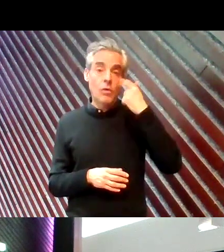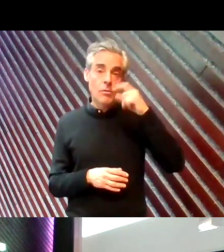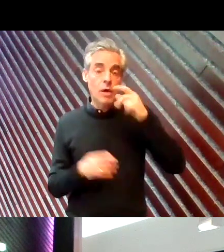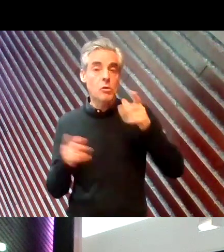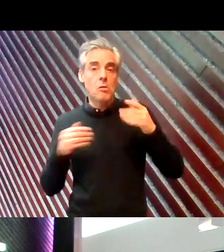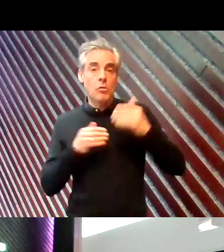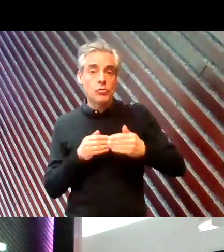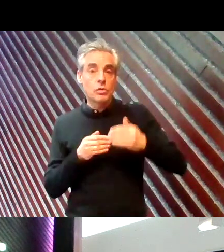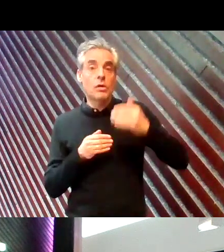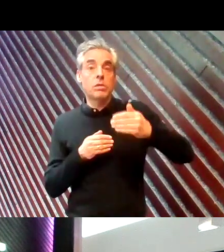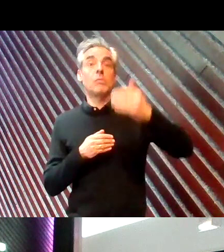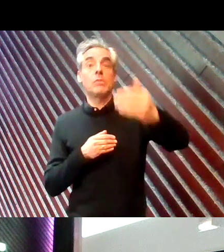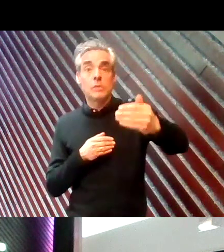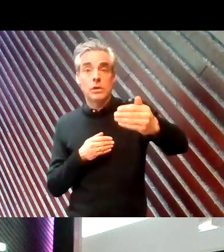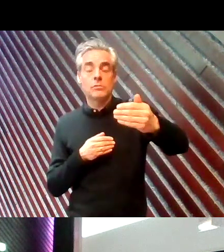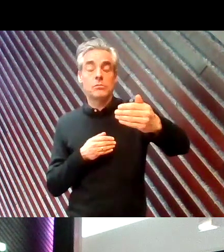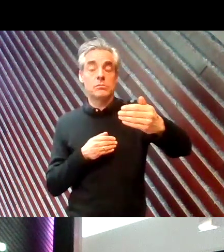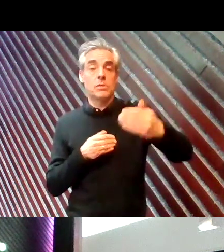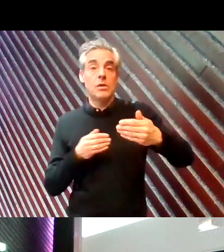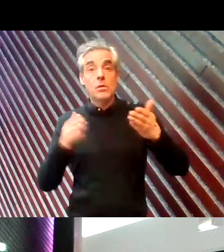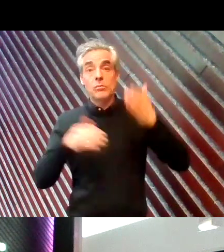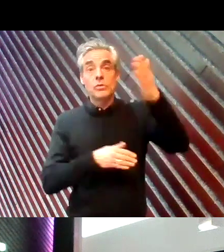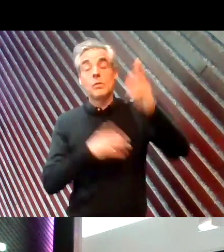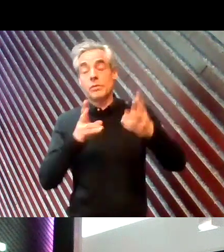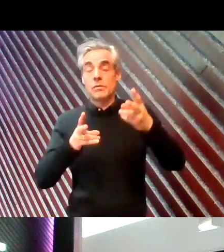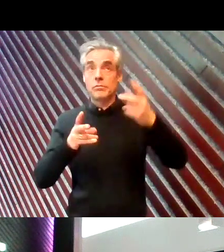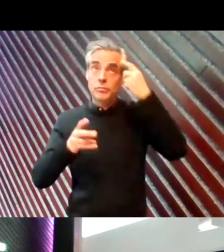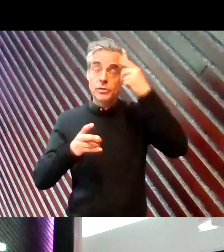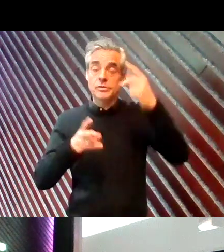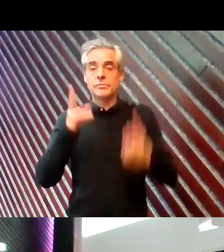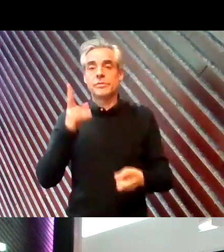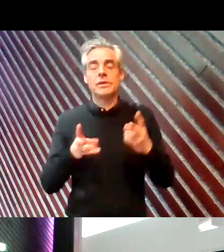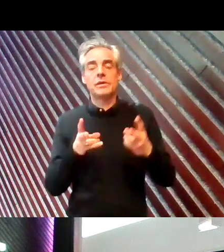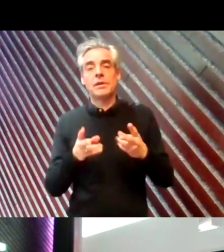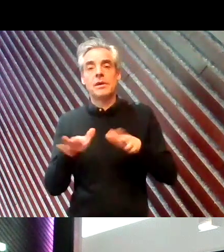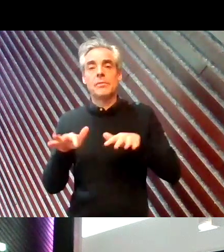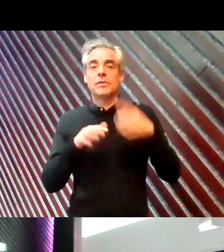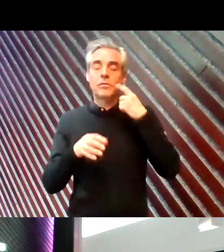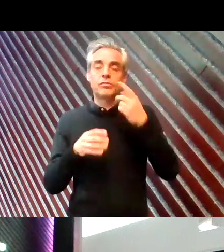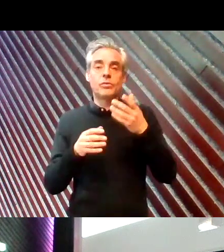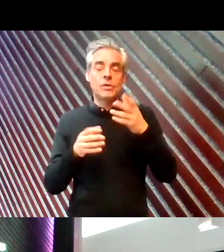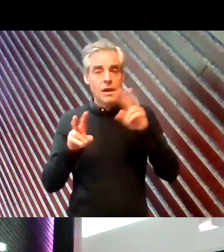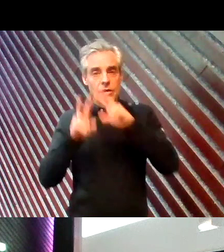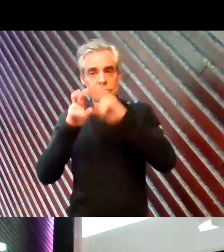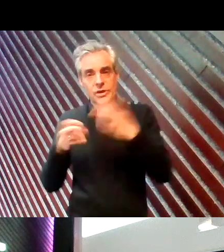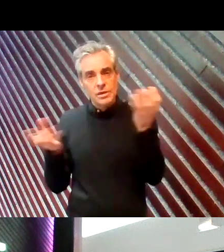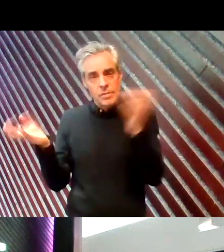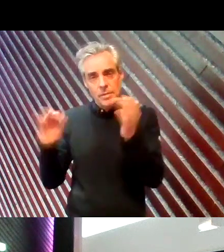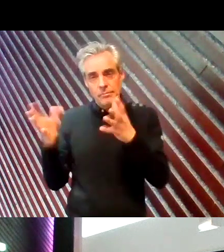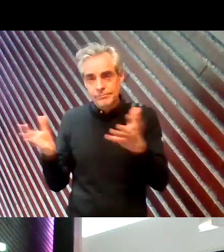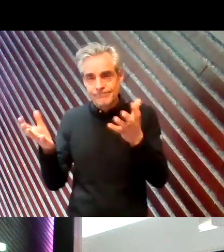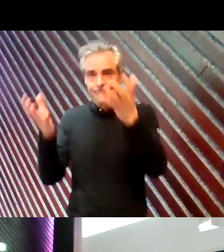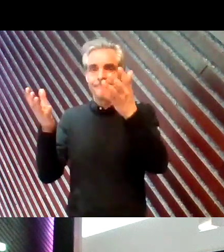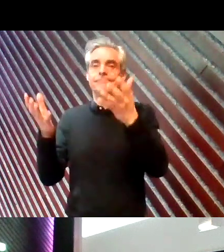cette logique d'innovation mais plus tard il faut aussi se dire que c'est un moyen d'alimenter la recherche et de stimuler la